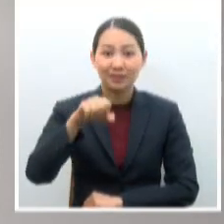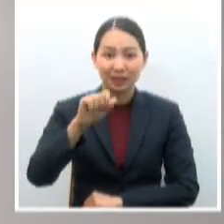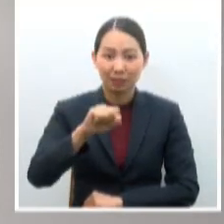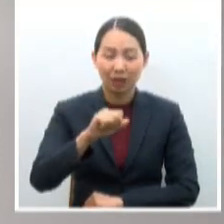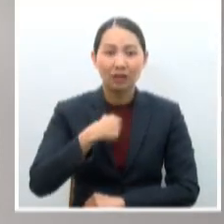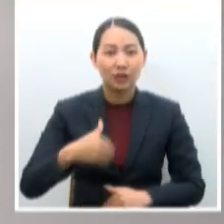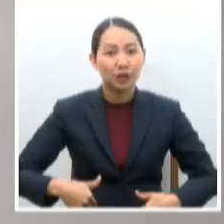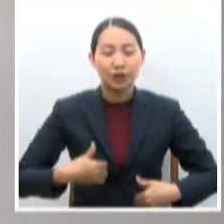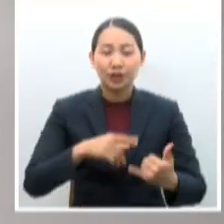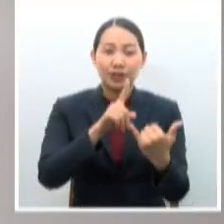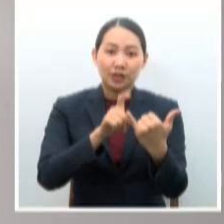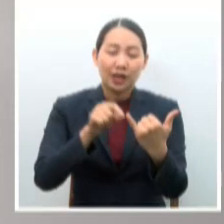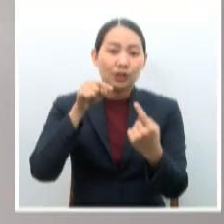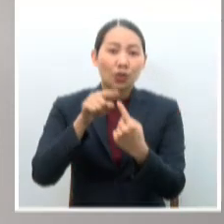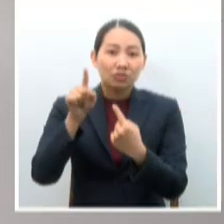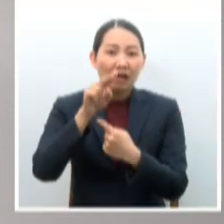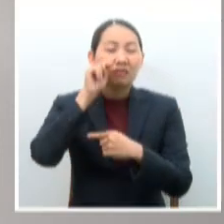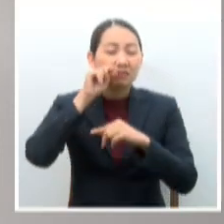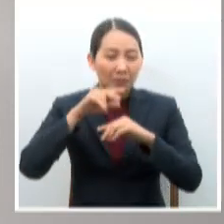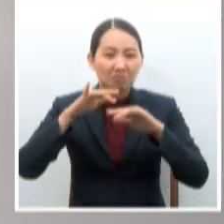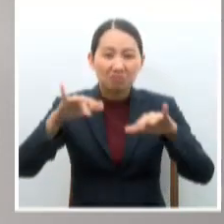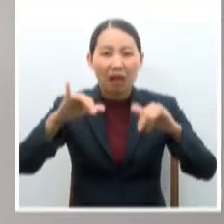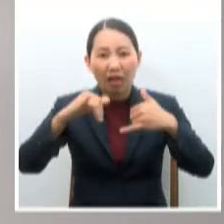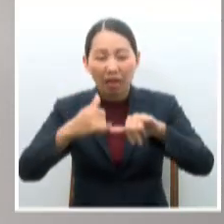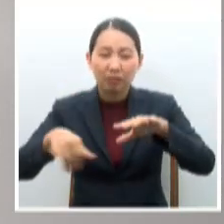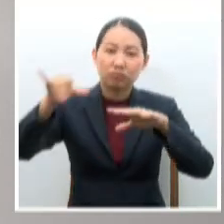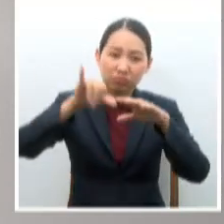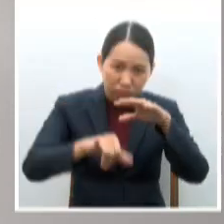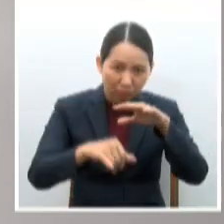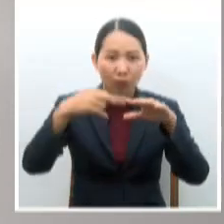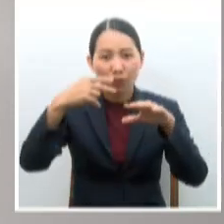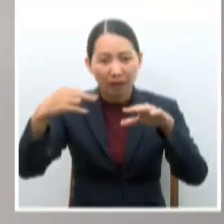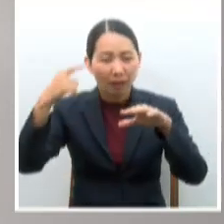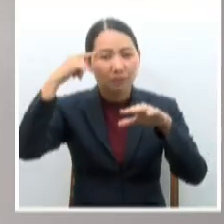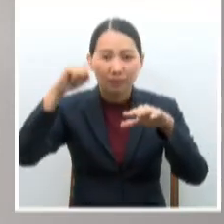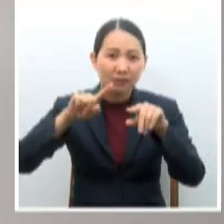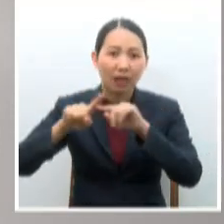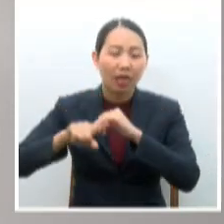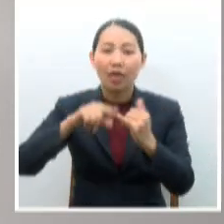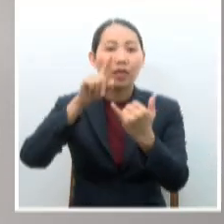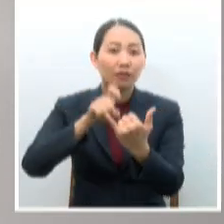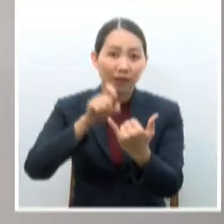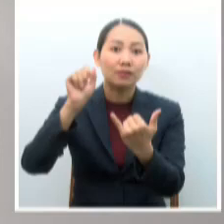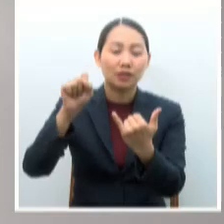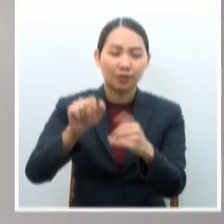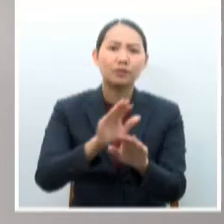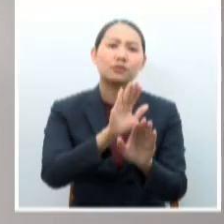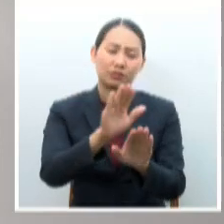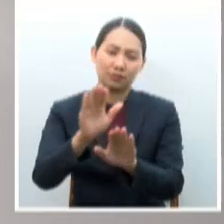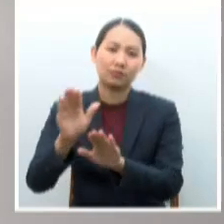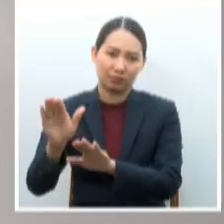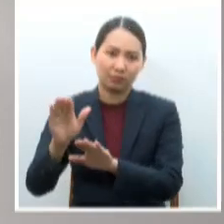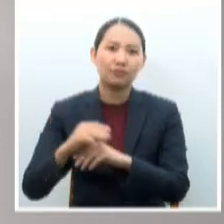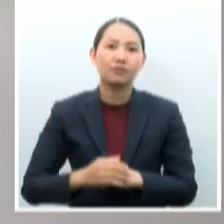จากเด็กจมน้ำในช่วงปิดเทอมใหญ่แบบนี้แล้วก็อากาศร้อนๆเด็กก็จะชอบเล่นน้ำค่ะเพราะฉะนั้นเนี่ยนะคะก็ต้องฝากเรื่องราวแบบนี้นะคะส่